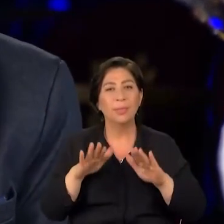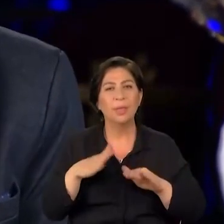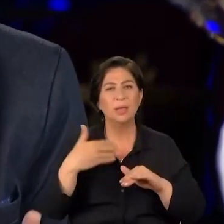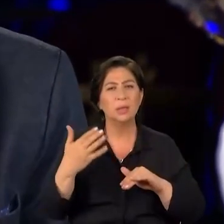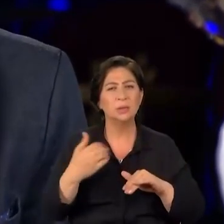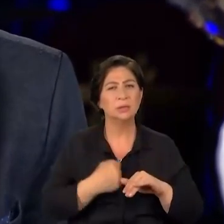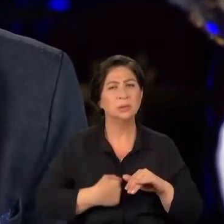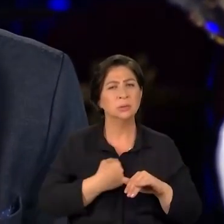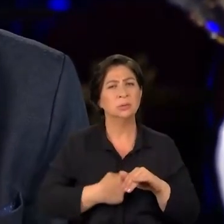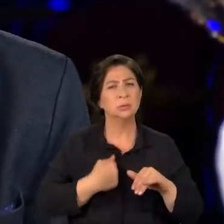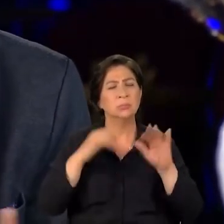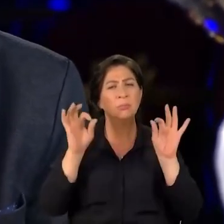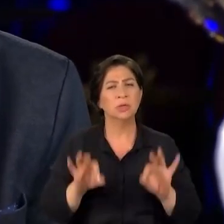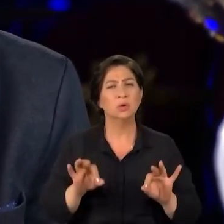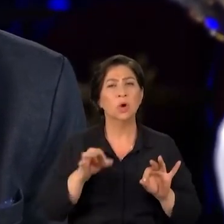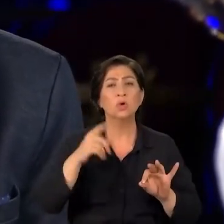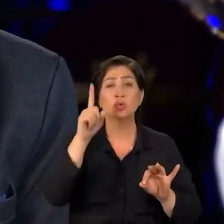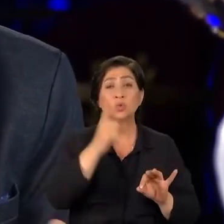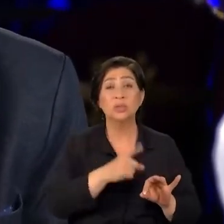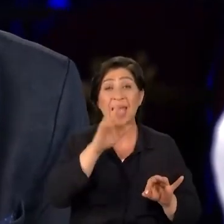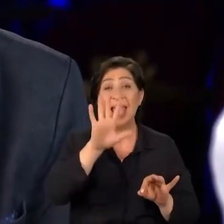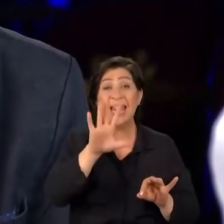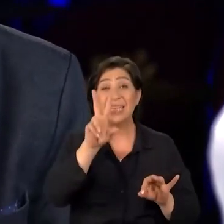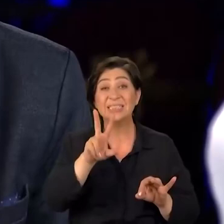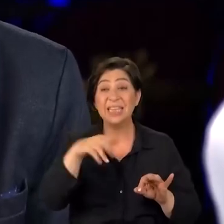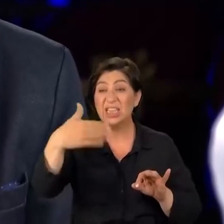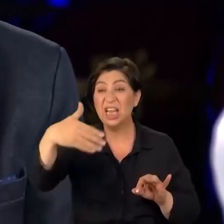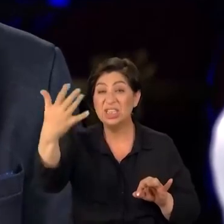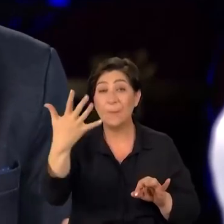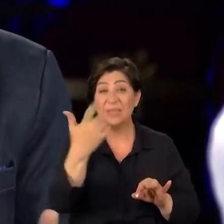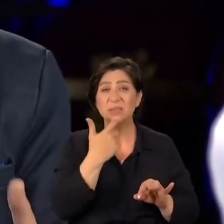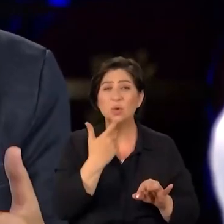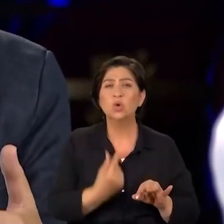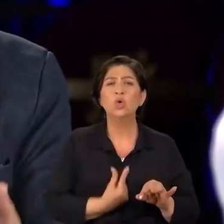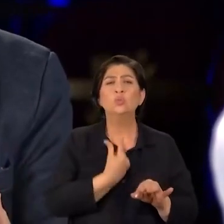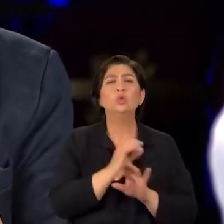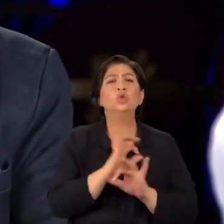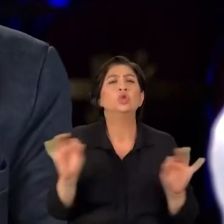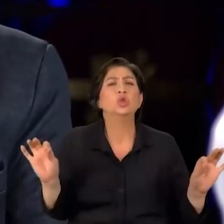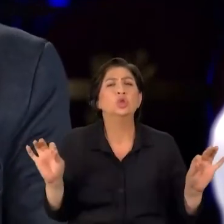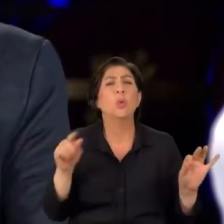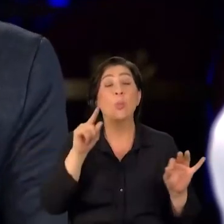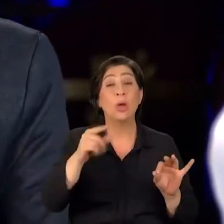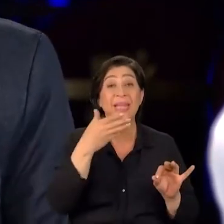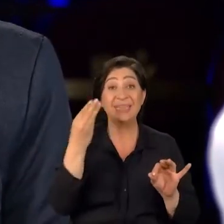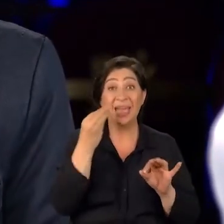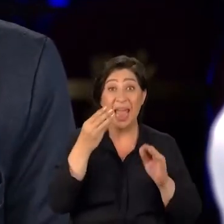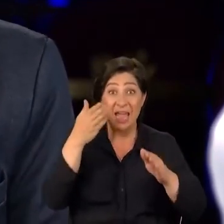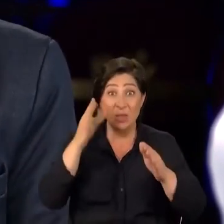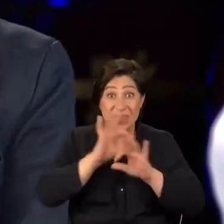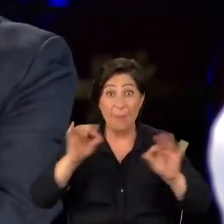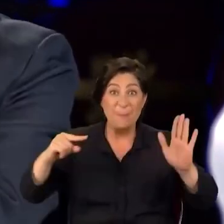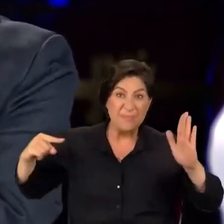öfkeleniyor. %50'si gelecek 5 yıldan umutsuz. Şimdi dolayısıyla bu gençlerin önüne eğer somut hedef koymayıp